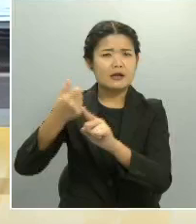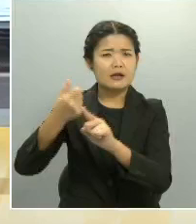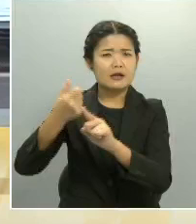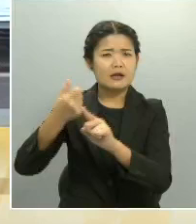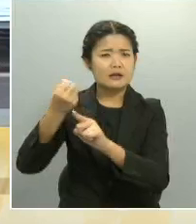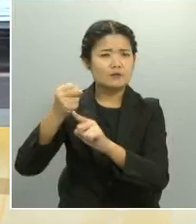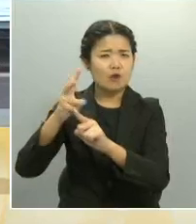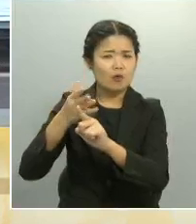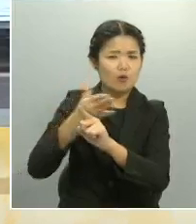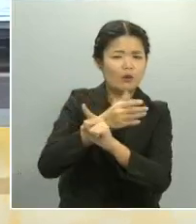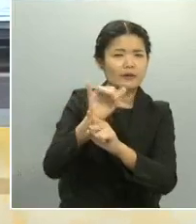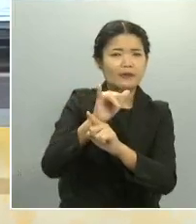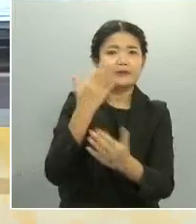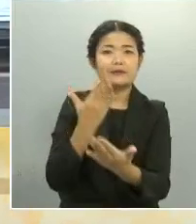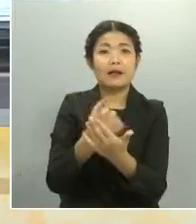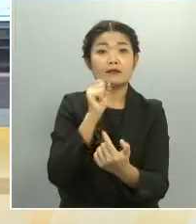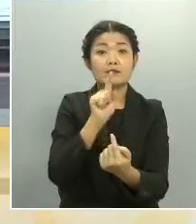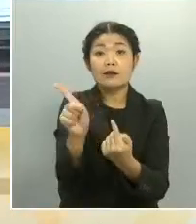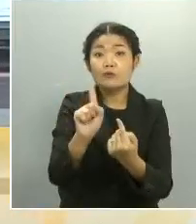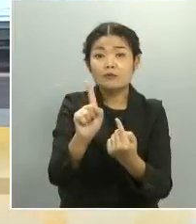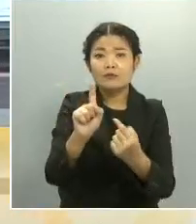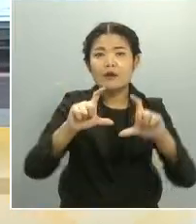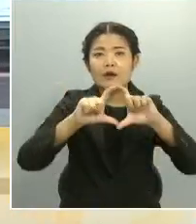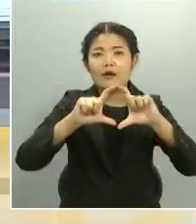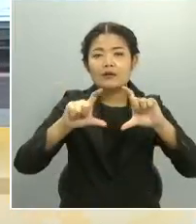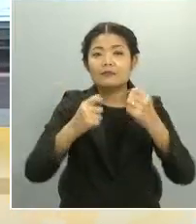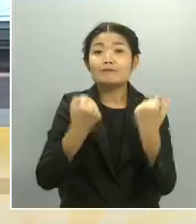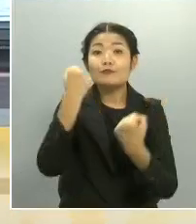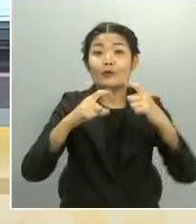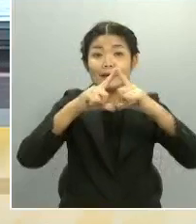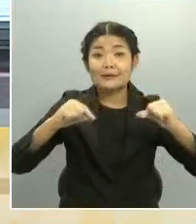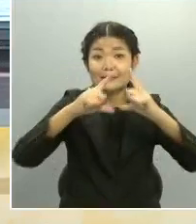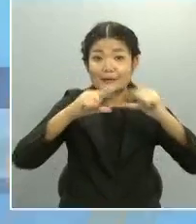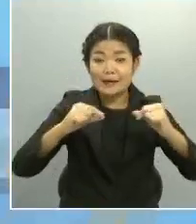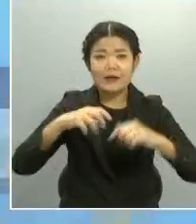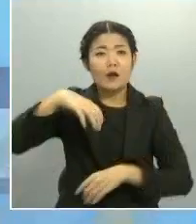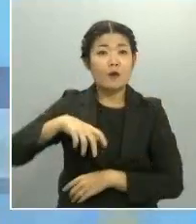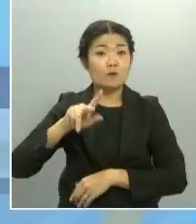ค่าแท็กซี่ค่ะตอนนี้กรมขนส่งทางบกกระทรวงคมนาคม